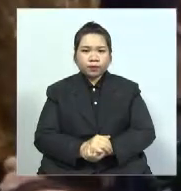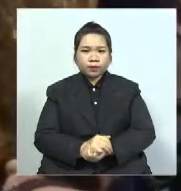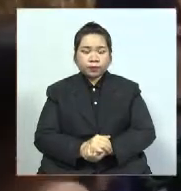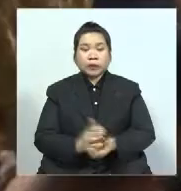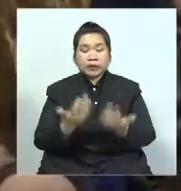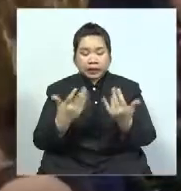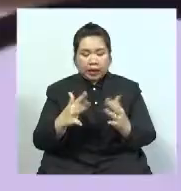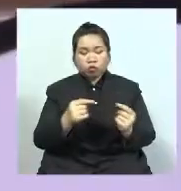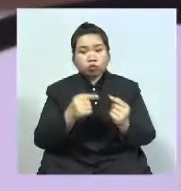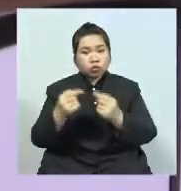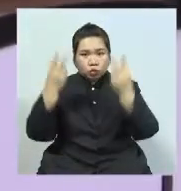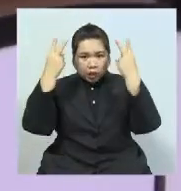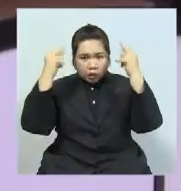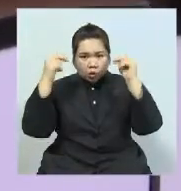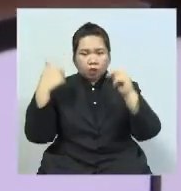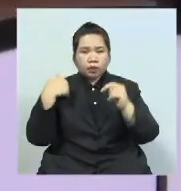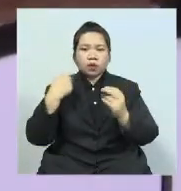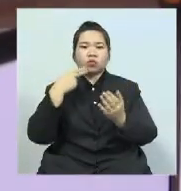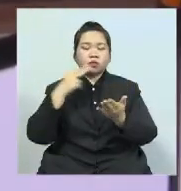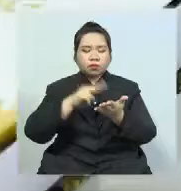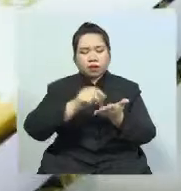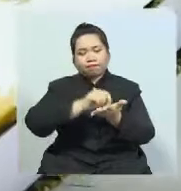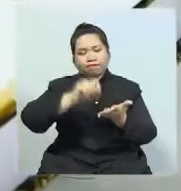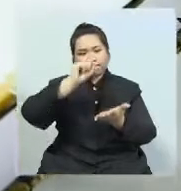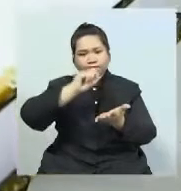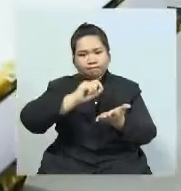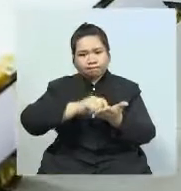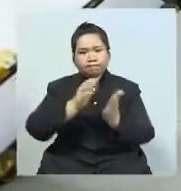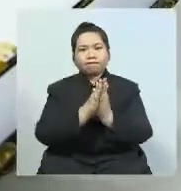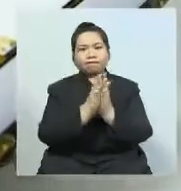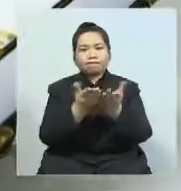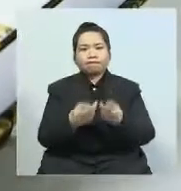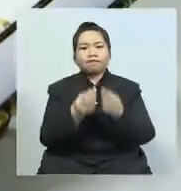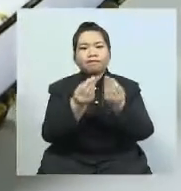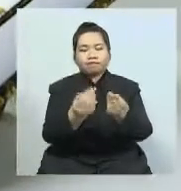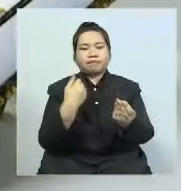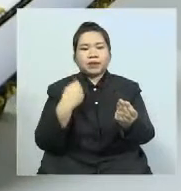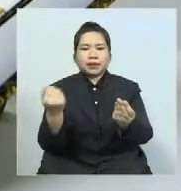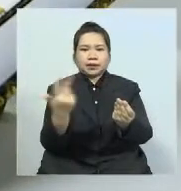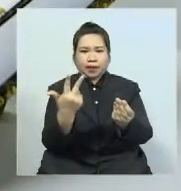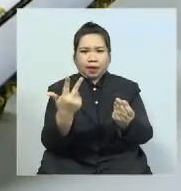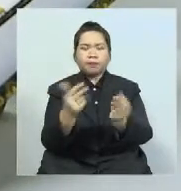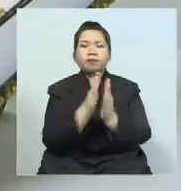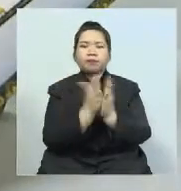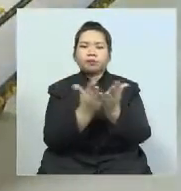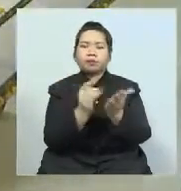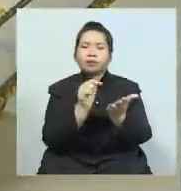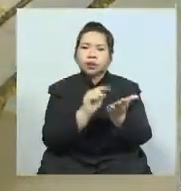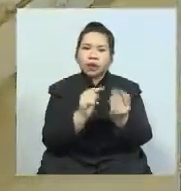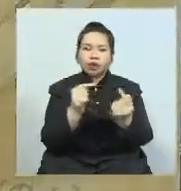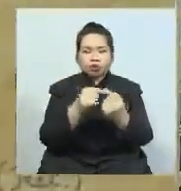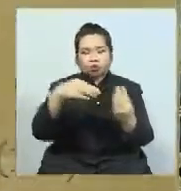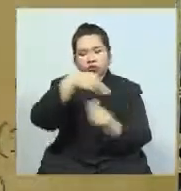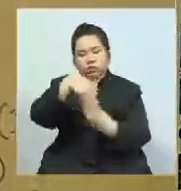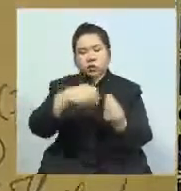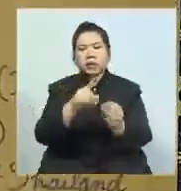ากนั้นนายกรัฐมนตรีได้มอบหนังสือพร้อมลายเซ็นให้กับห้องสมุดสันติภาพจำนวน3เล่มมีเนื้อหาเกี่ยวกับปรัชญาเศรษฐกิจพอเ